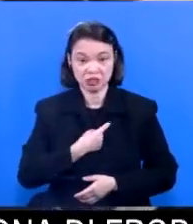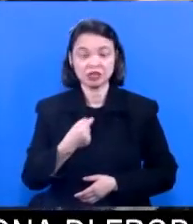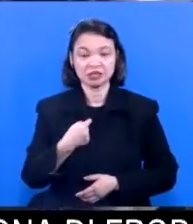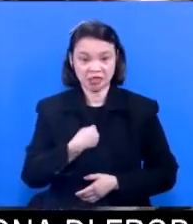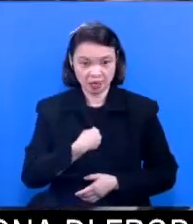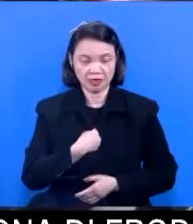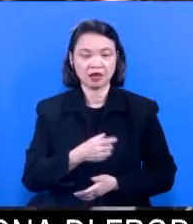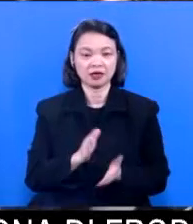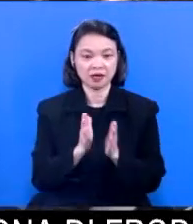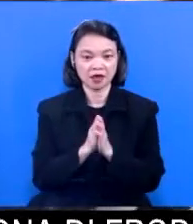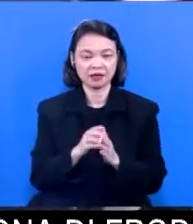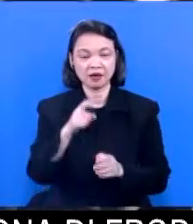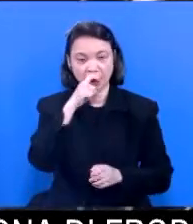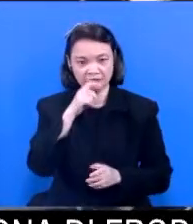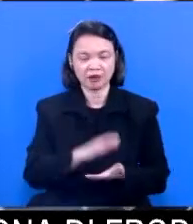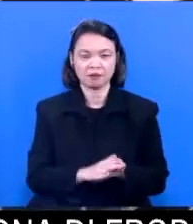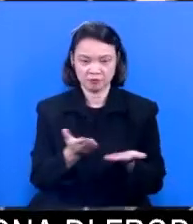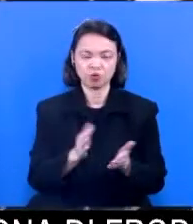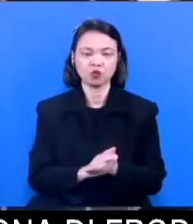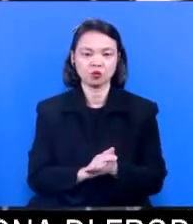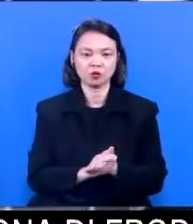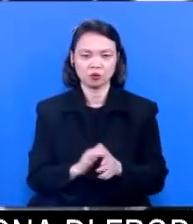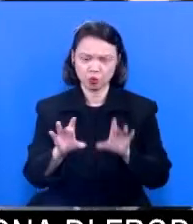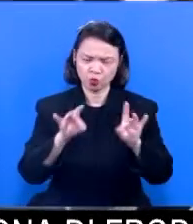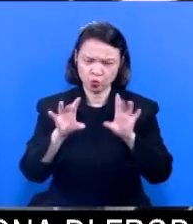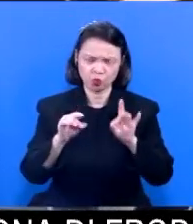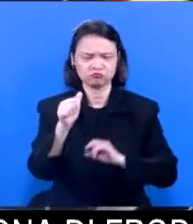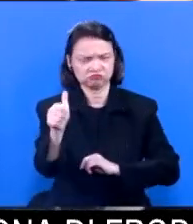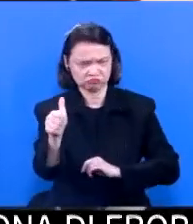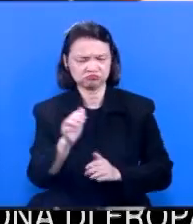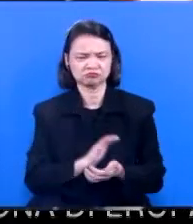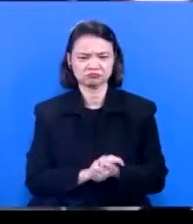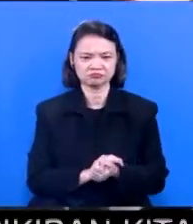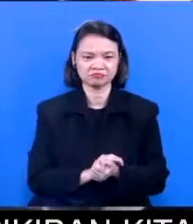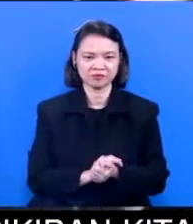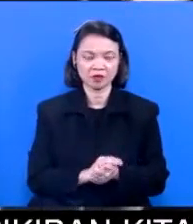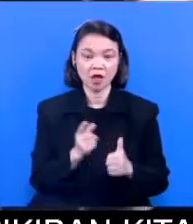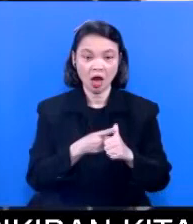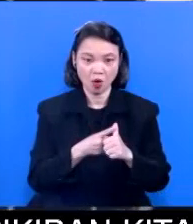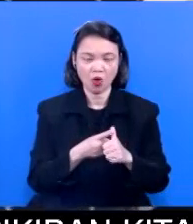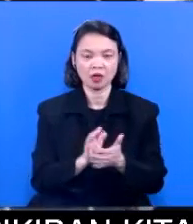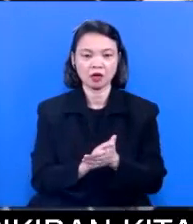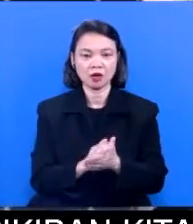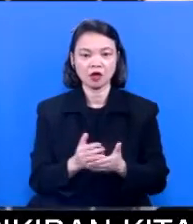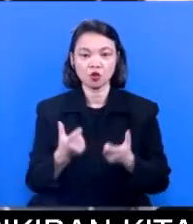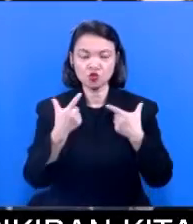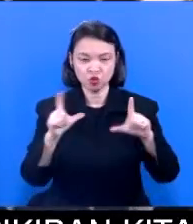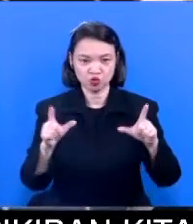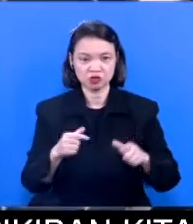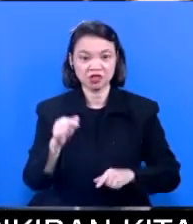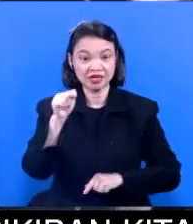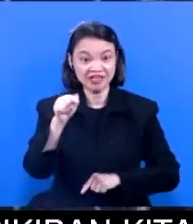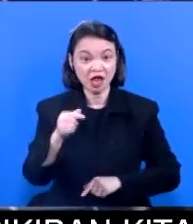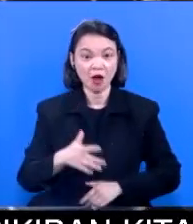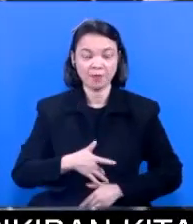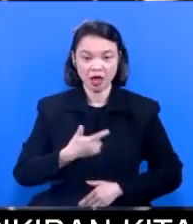aja. Dia lebih memilih di asuransi karena lebih awal dia lulus. Jadi dia merasa nanti